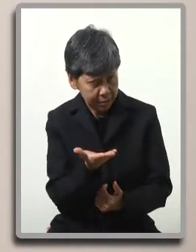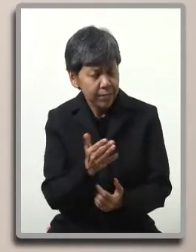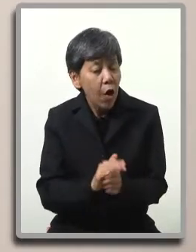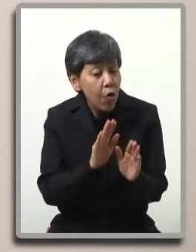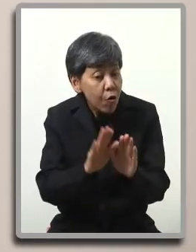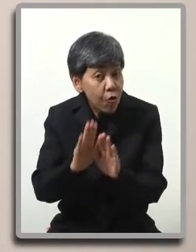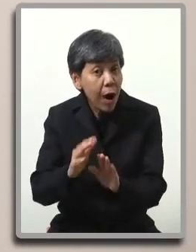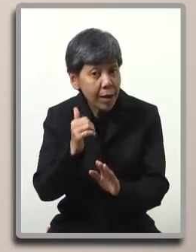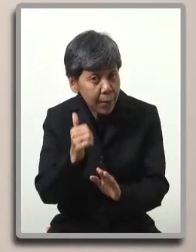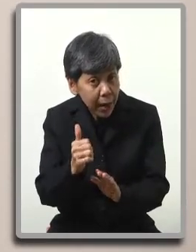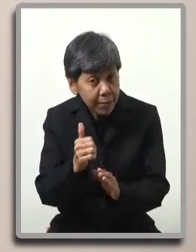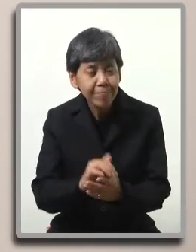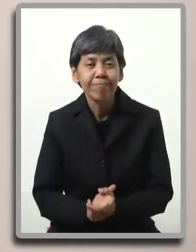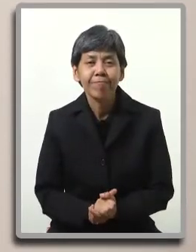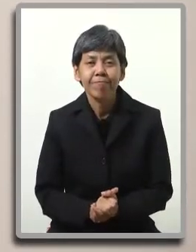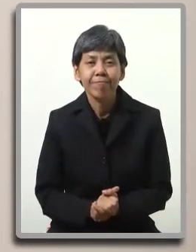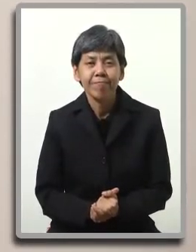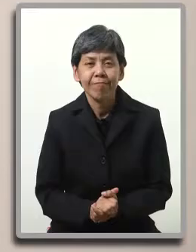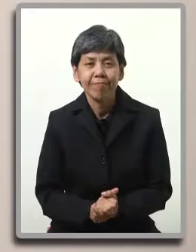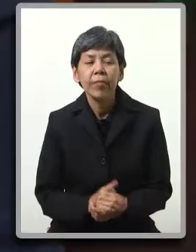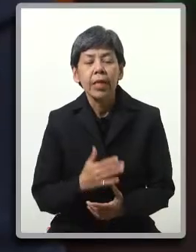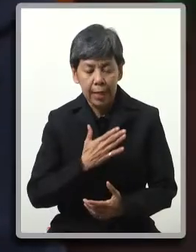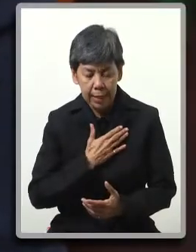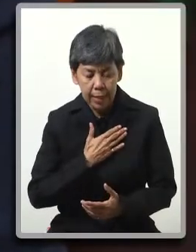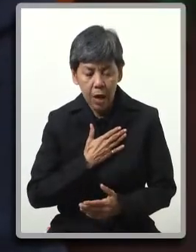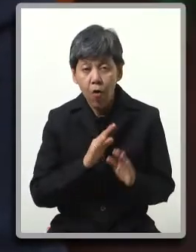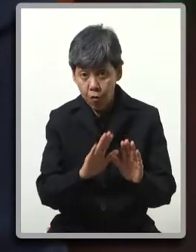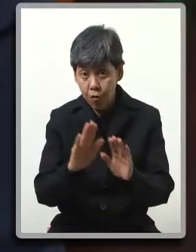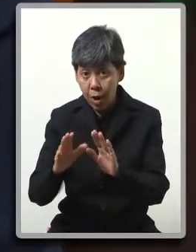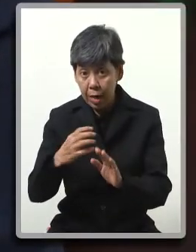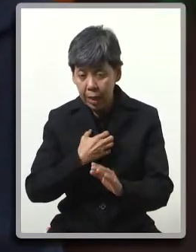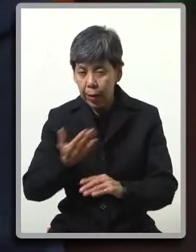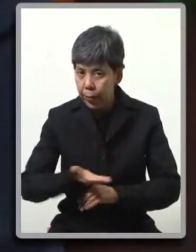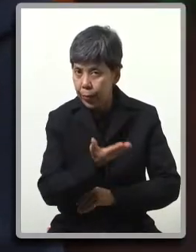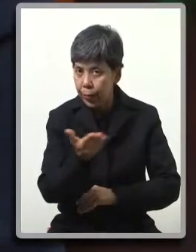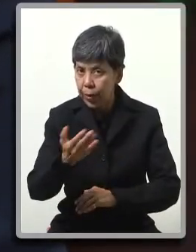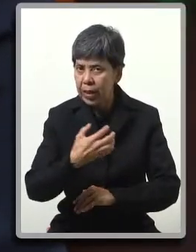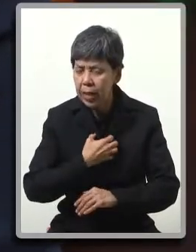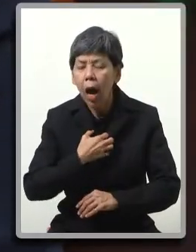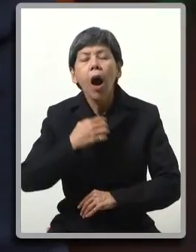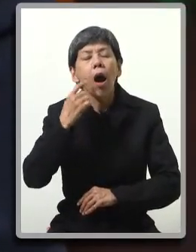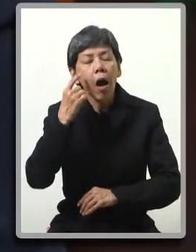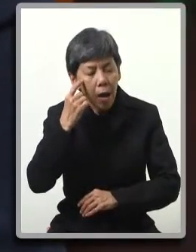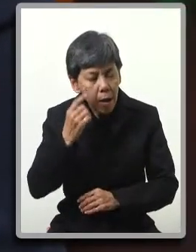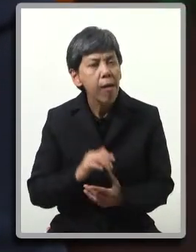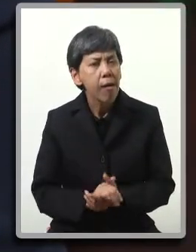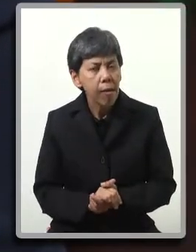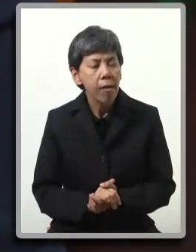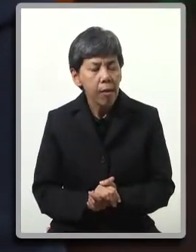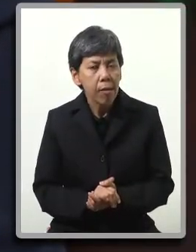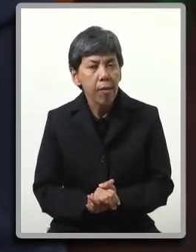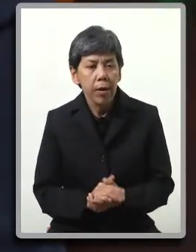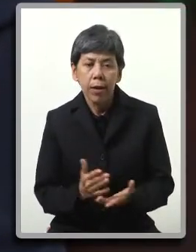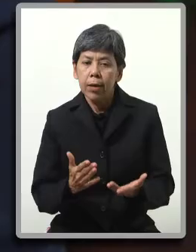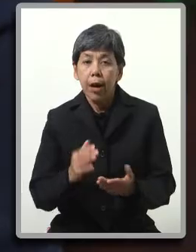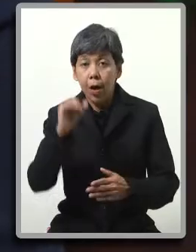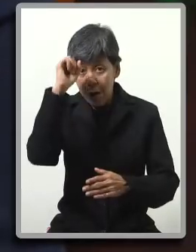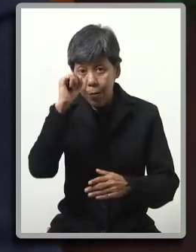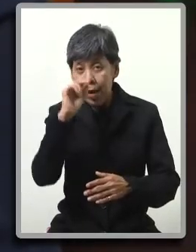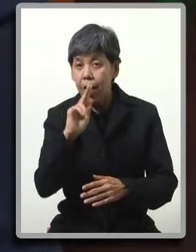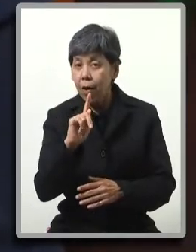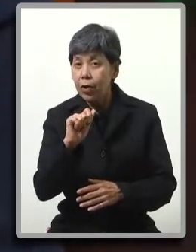ผอ.ฝากอะไรถึงคุณผู้ชมทางบ้านสักนิดหนึ่งครับ ได้ครับก็ผมอยากจะฝากให้ท่านผู้ชมนะครับได้รู้ว่าคือขส